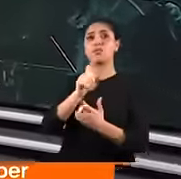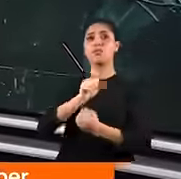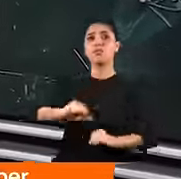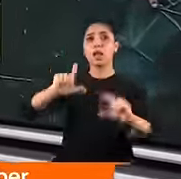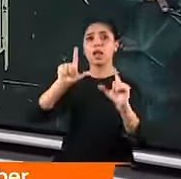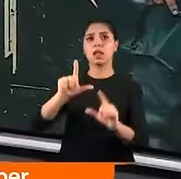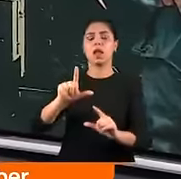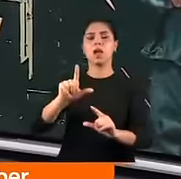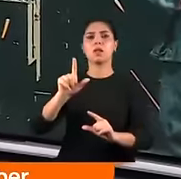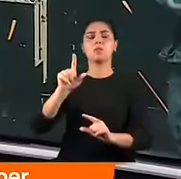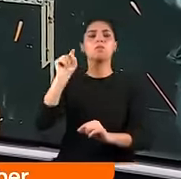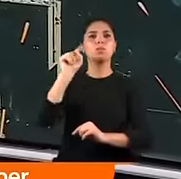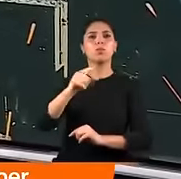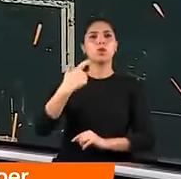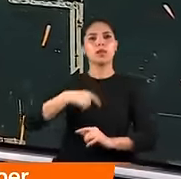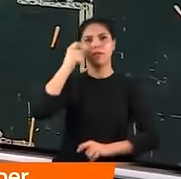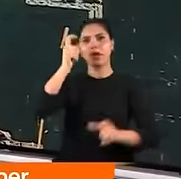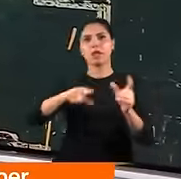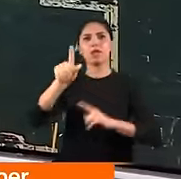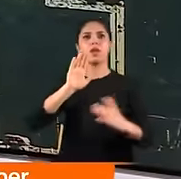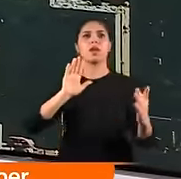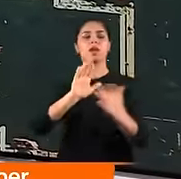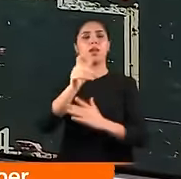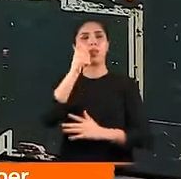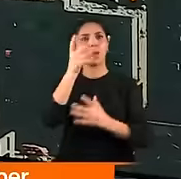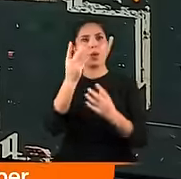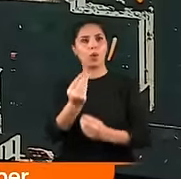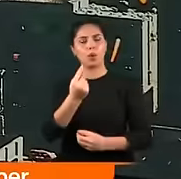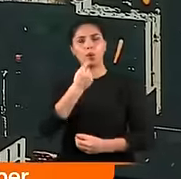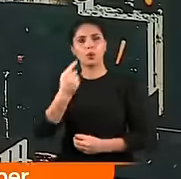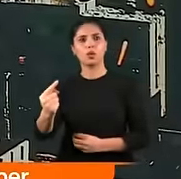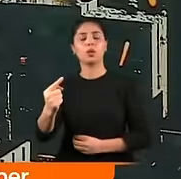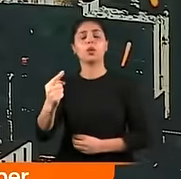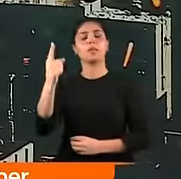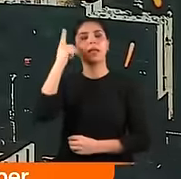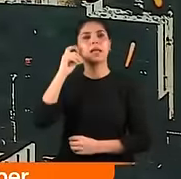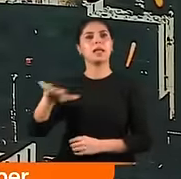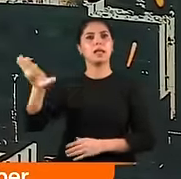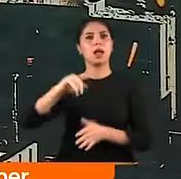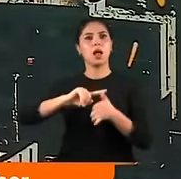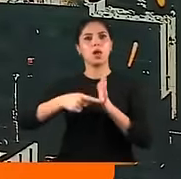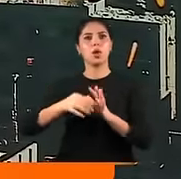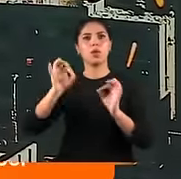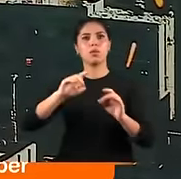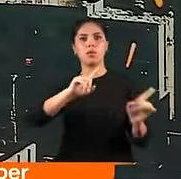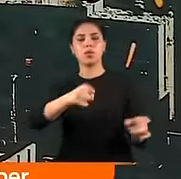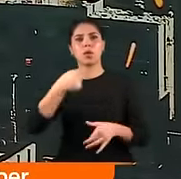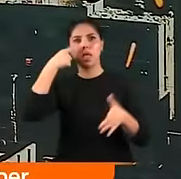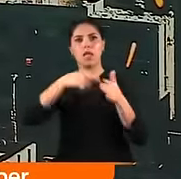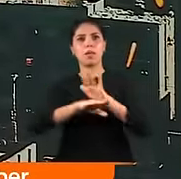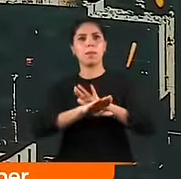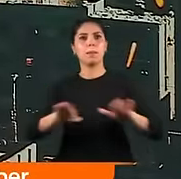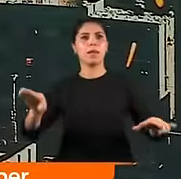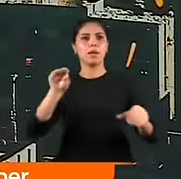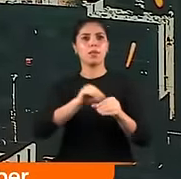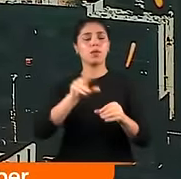katliamı görmezden gelerek sivillere karşı dikkatli olun demekle yetiniyor. Tel Aviv yönetimi şimdi işgal hedefini tamamlamak için Washington'dan